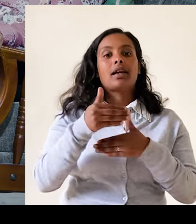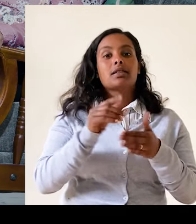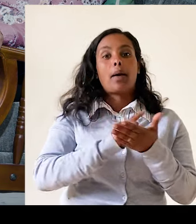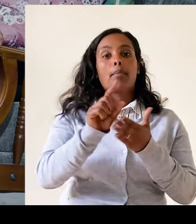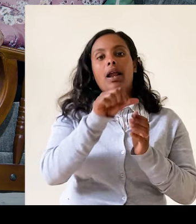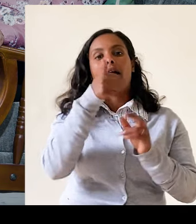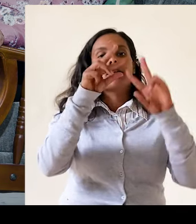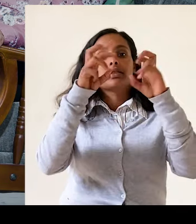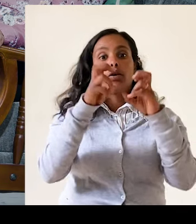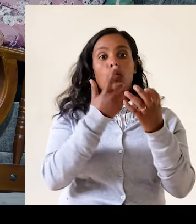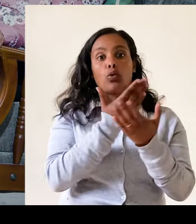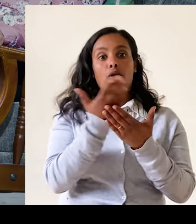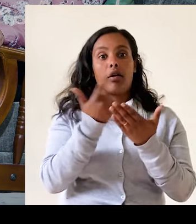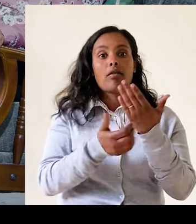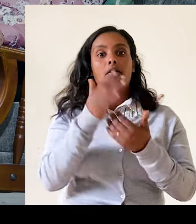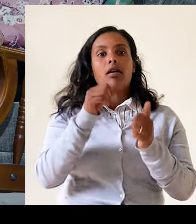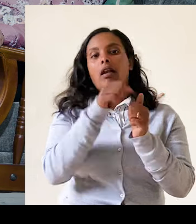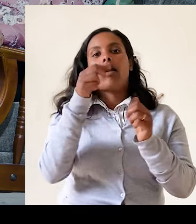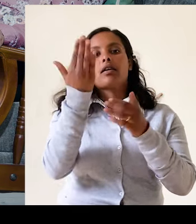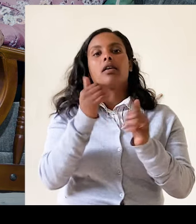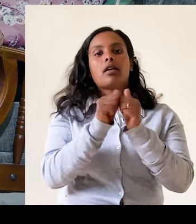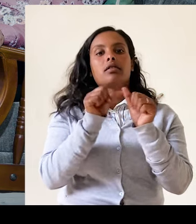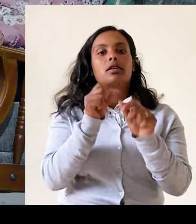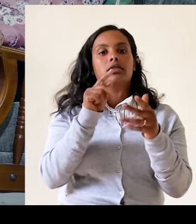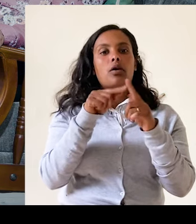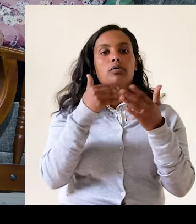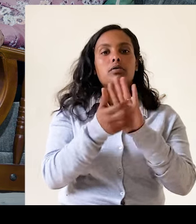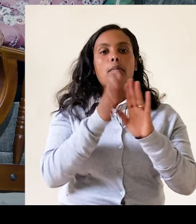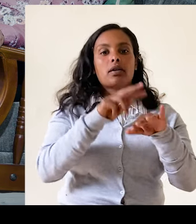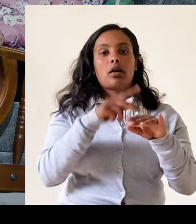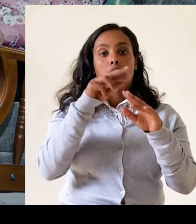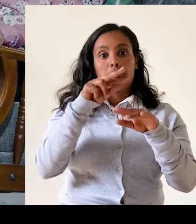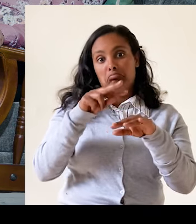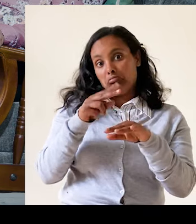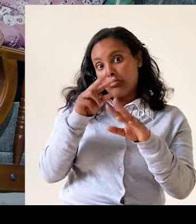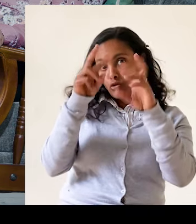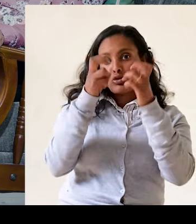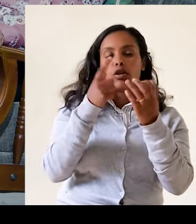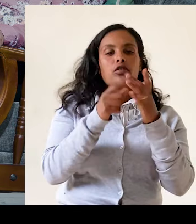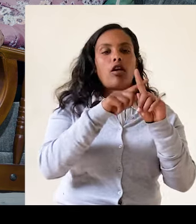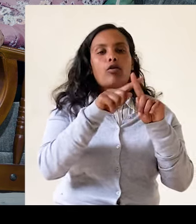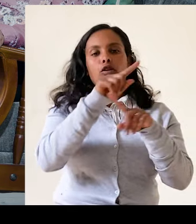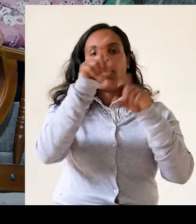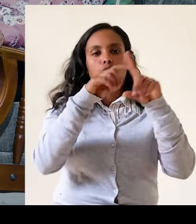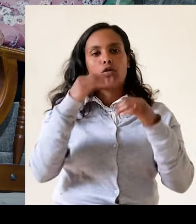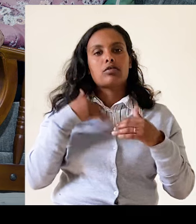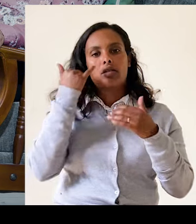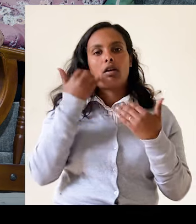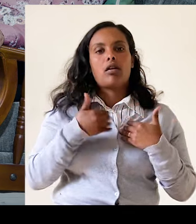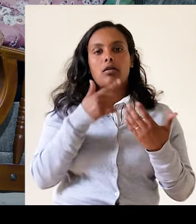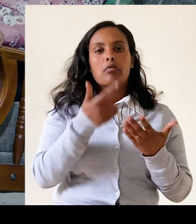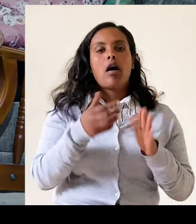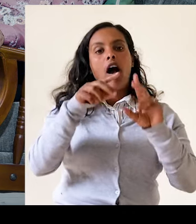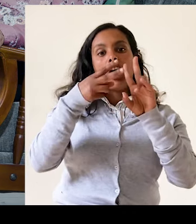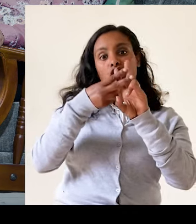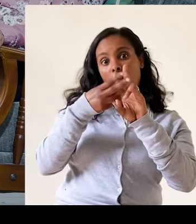በቀጣይ ሳምንት በሌላ ርዕሰ ጉዳይ ከሌላ እንግዳ ጋር እንጠብቃችኋለን። እስከዛው ድረስ በምናነሳቸው ርዕሰ ጉዳይ ዙሪያ የተለያዩ ጥያቄዎችም ሆነ አስተያየት ካላችሁ